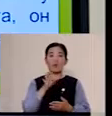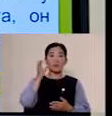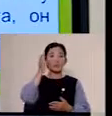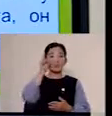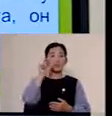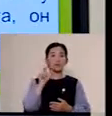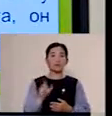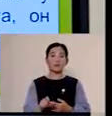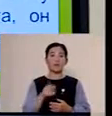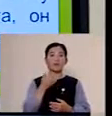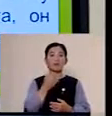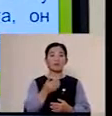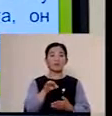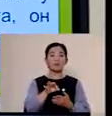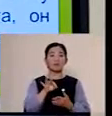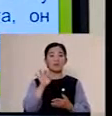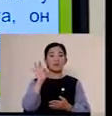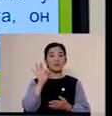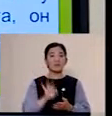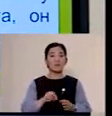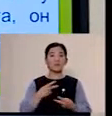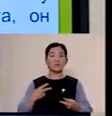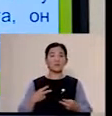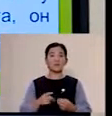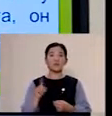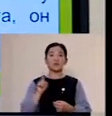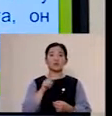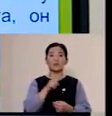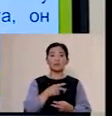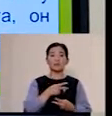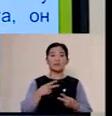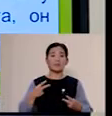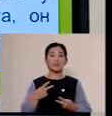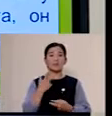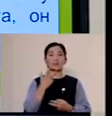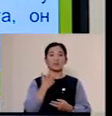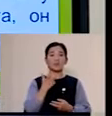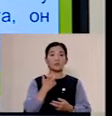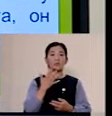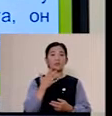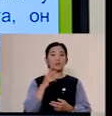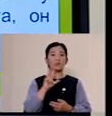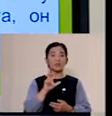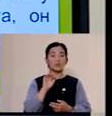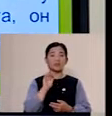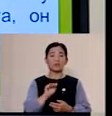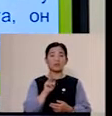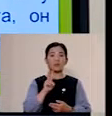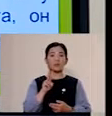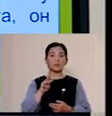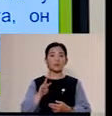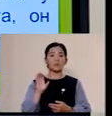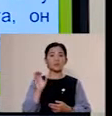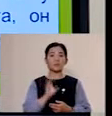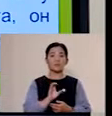образованного человека, вам сразу же дадут ответ, что она у нас равна 300 тысяч километров в